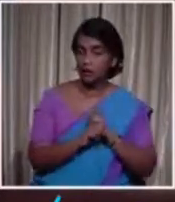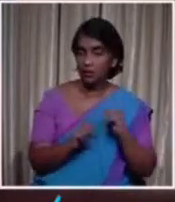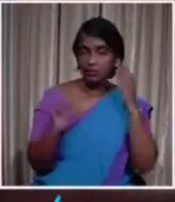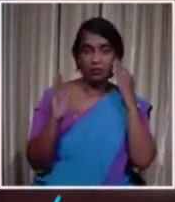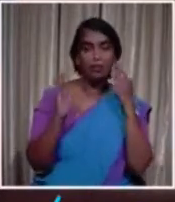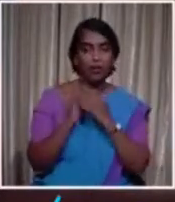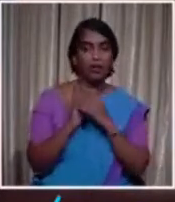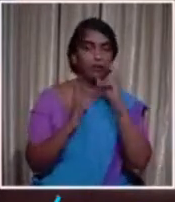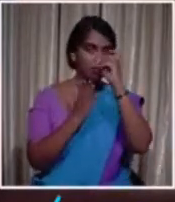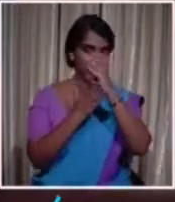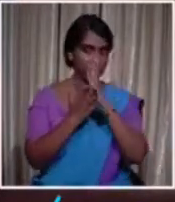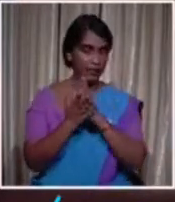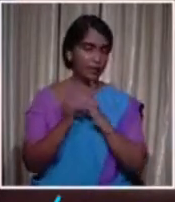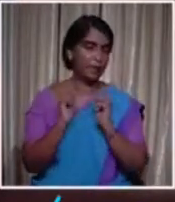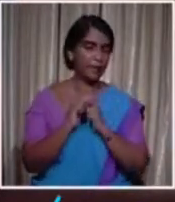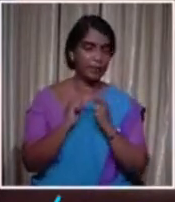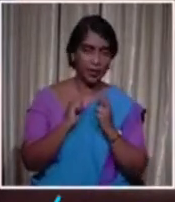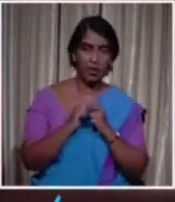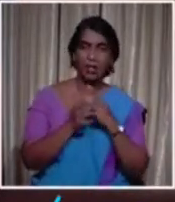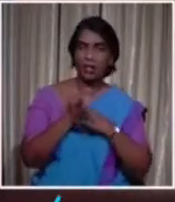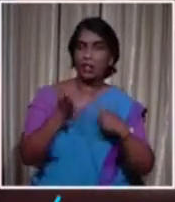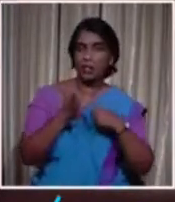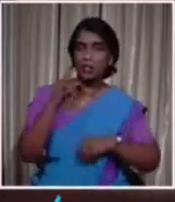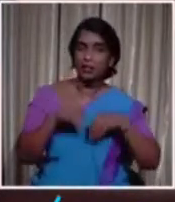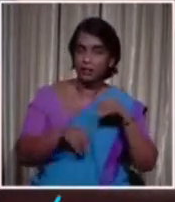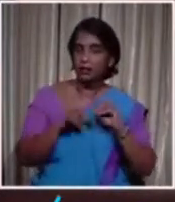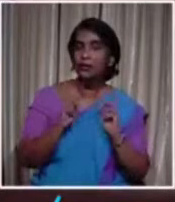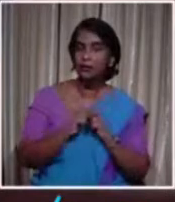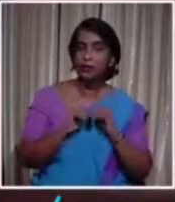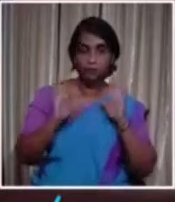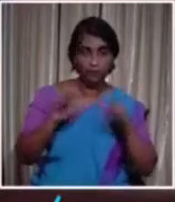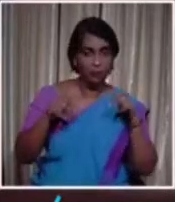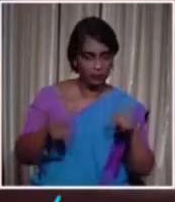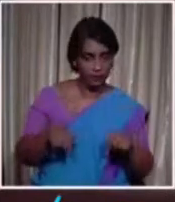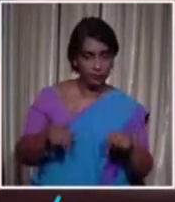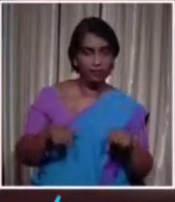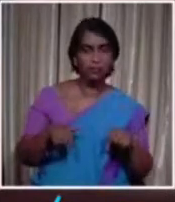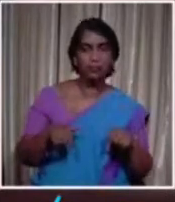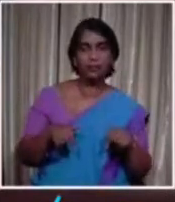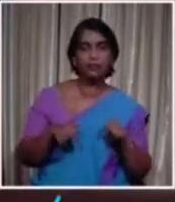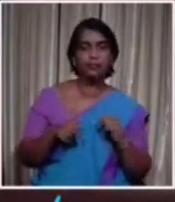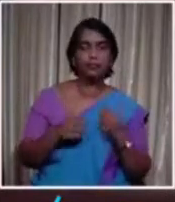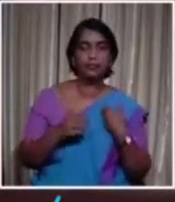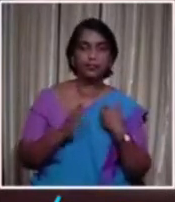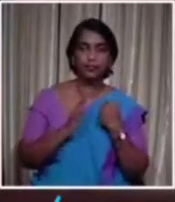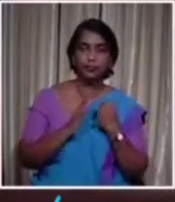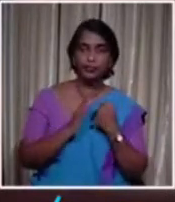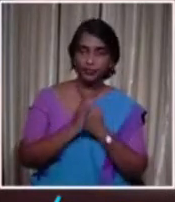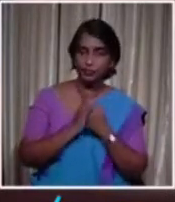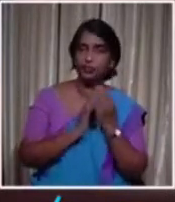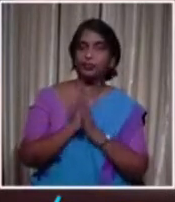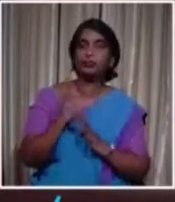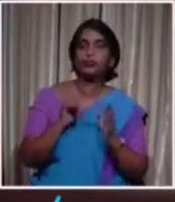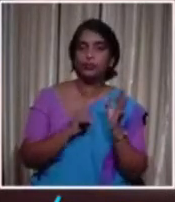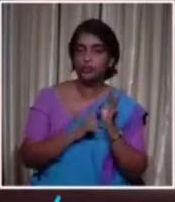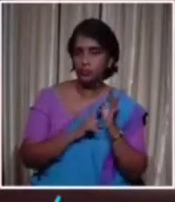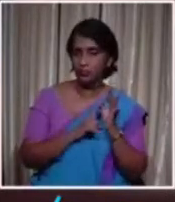मतृकावतम व्यवस्था अर्बुदे देशपालन अर्बुदे अब आद मगे गर्व अपे गर्व एमत्मा